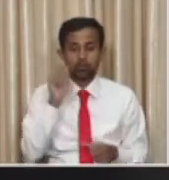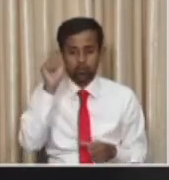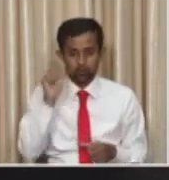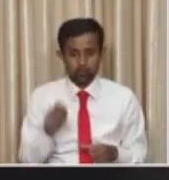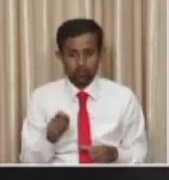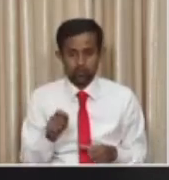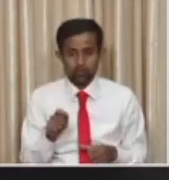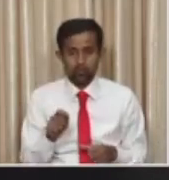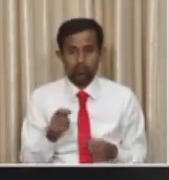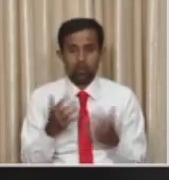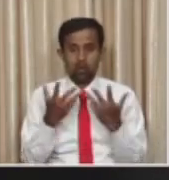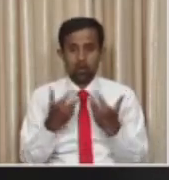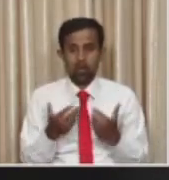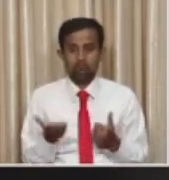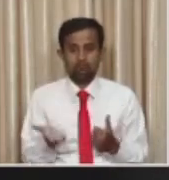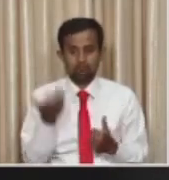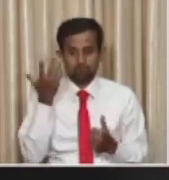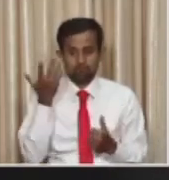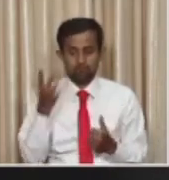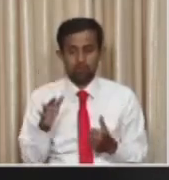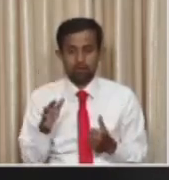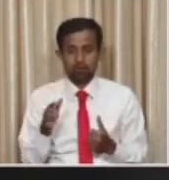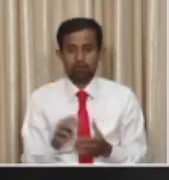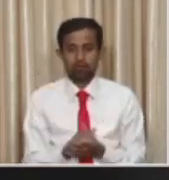විනිශ්චකාරතුමන්ලා ප්‍රමාණය වැඩි කරා,